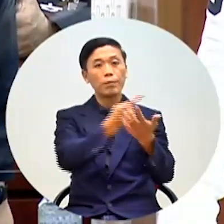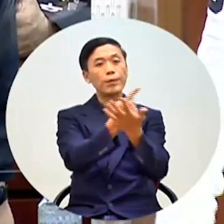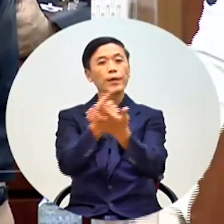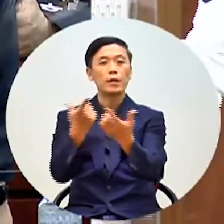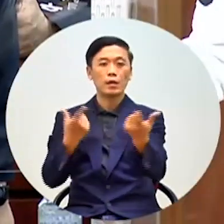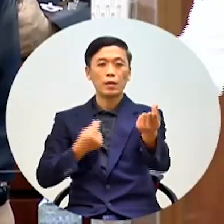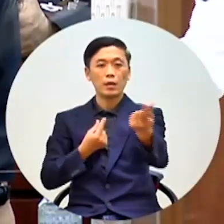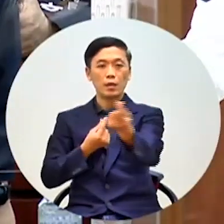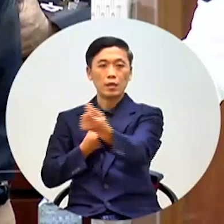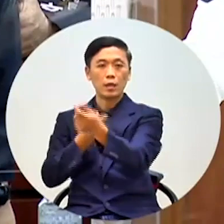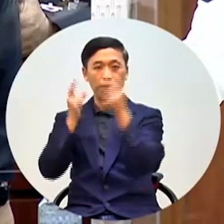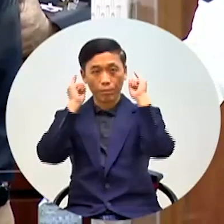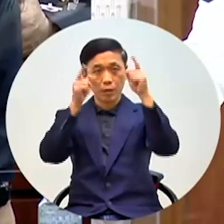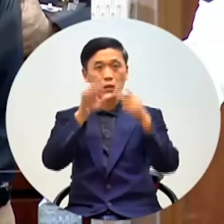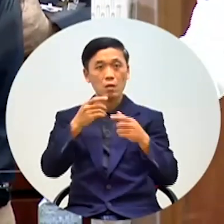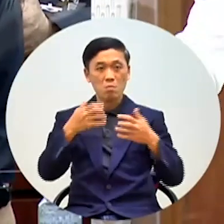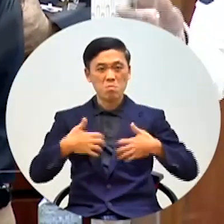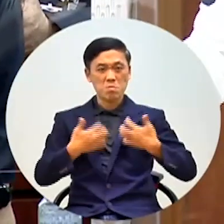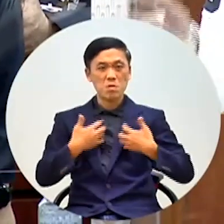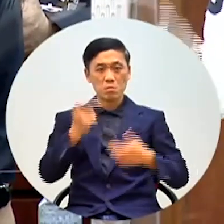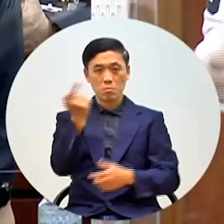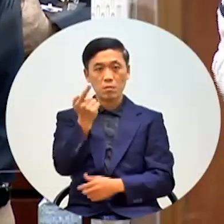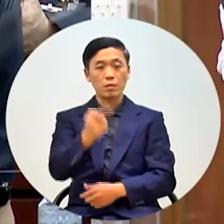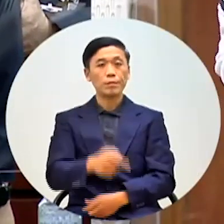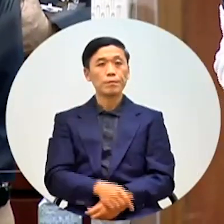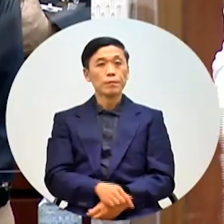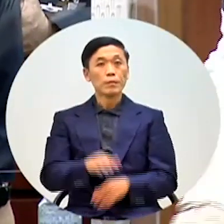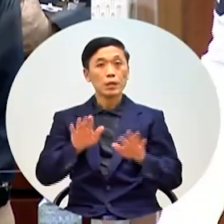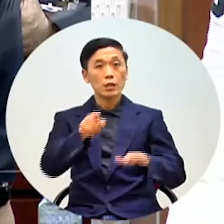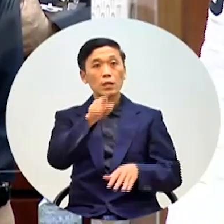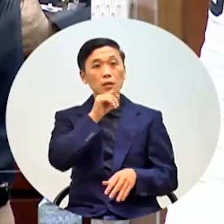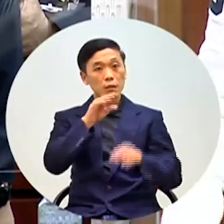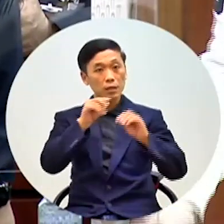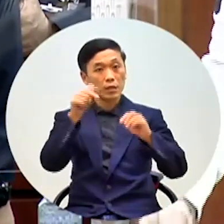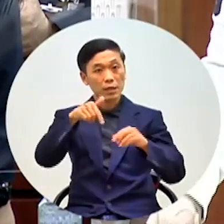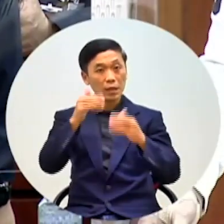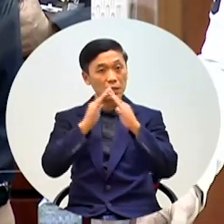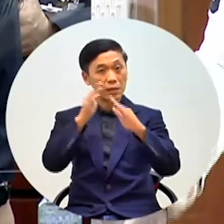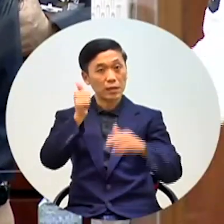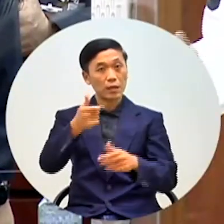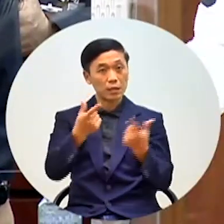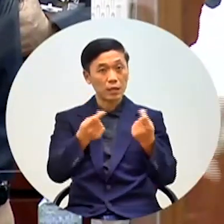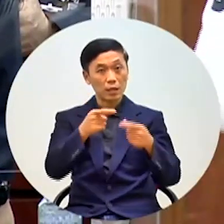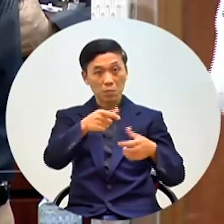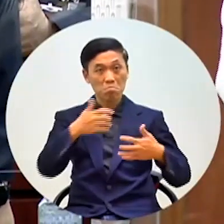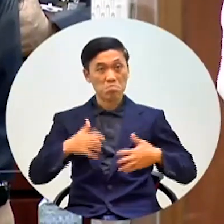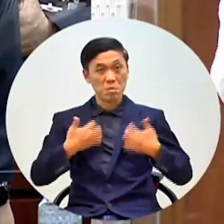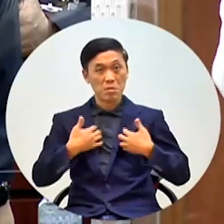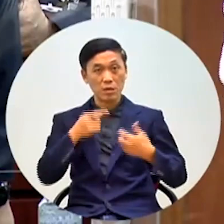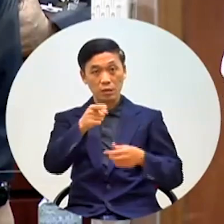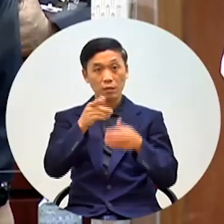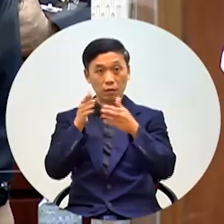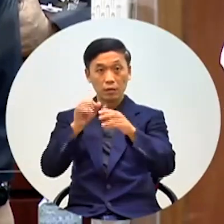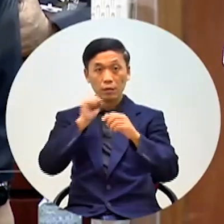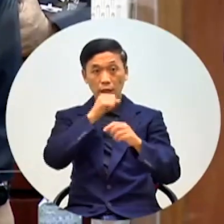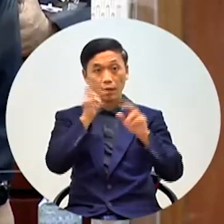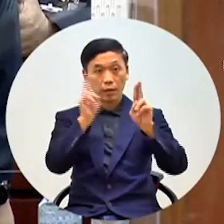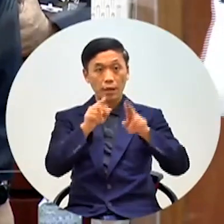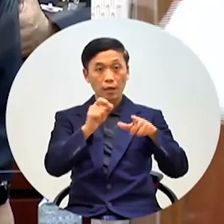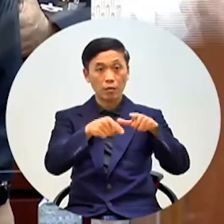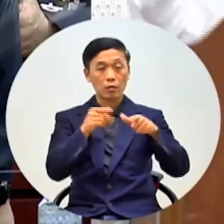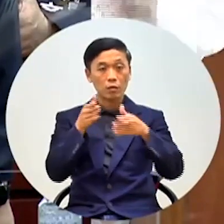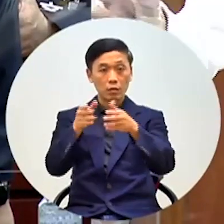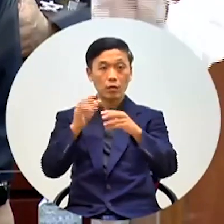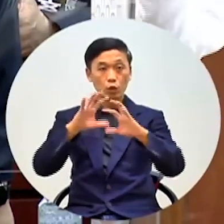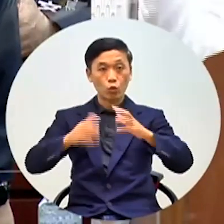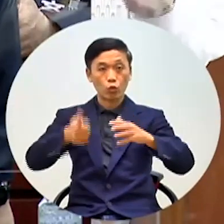都 有。生气是震怒， 很生气。 你现在是地下市长呢？震怒啊！你有法度去台电，还是咱蔡英文，还是